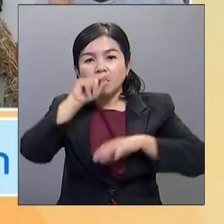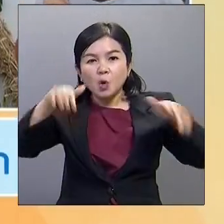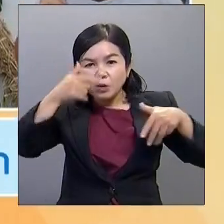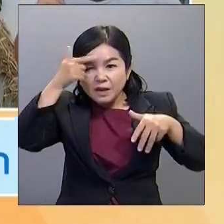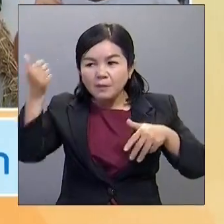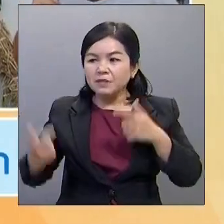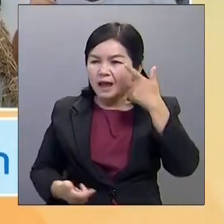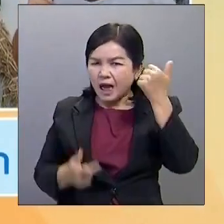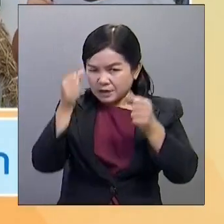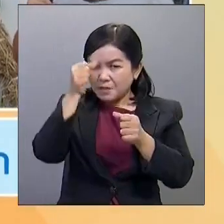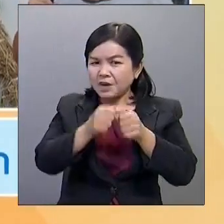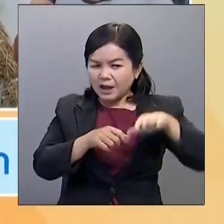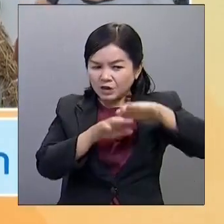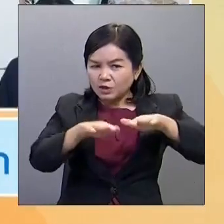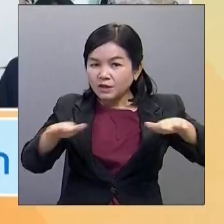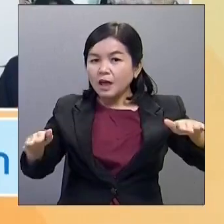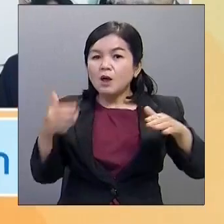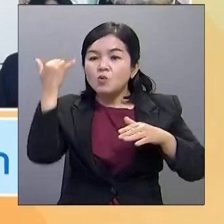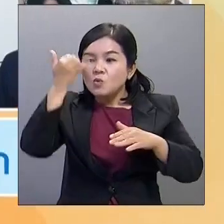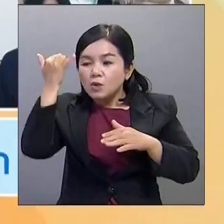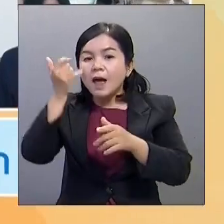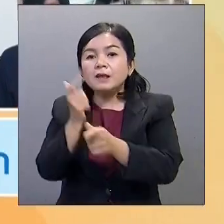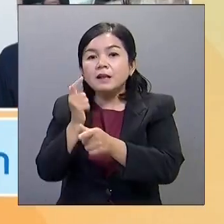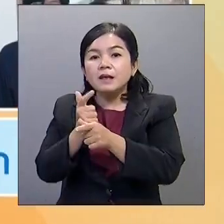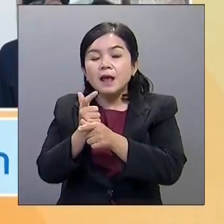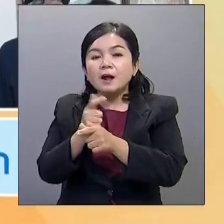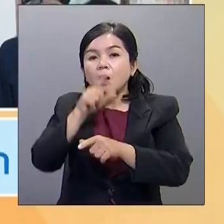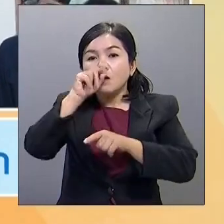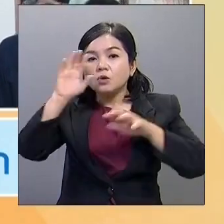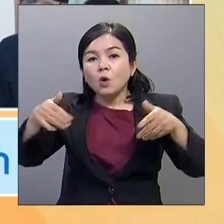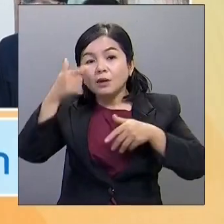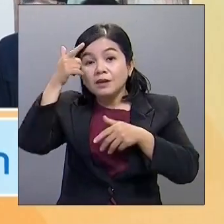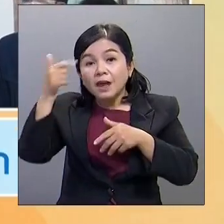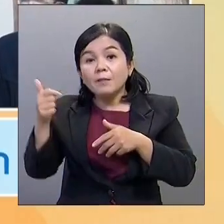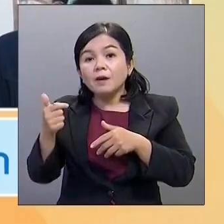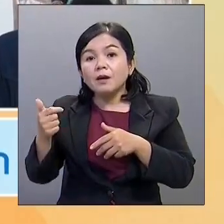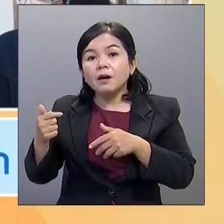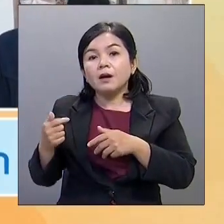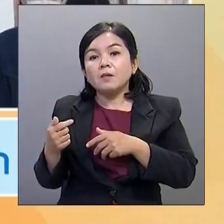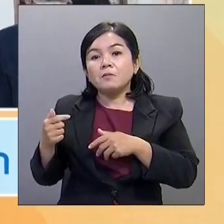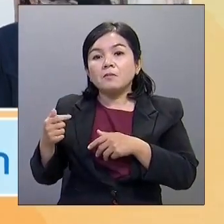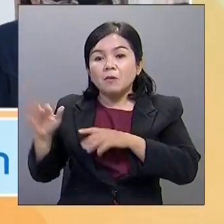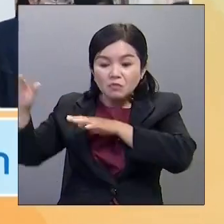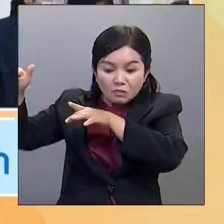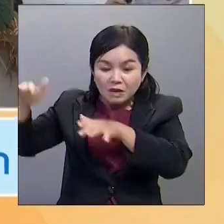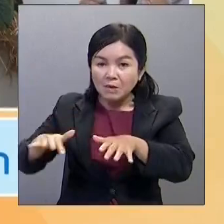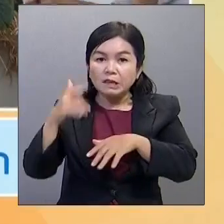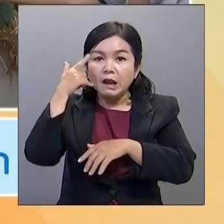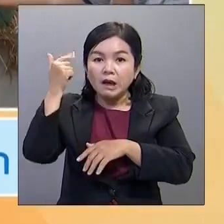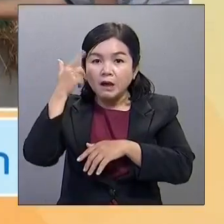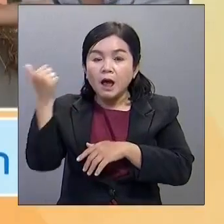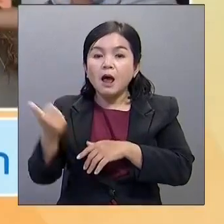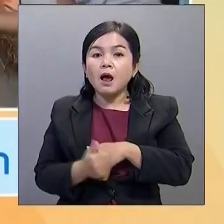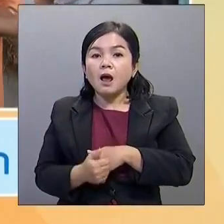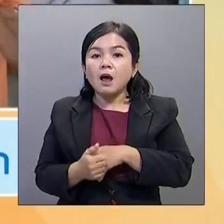อนเด็กผมจำได้บ้านผมคุณยายเคยเลี้ยงกาคือไม่ได้เลี้ยงแบบเอามันมาเลี้ยงนะคือมันมาอยู่เอง ก็มาเอง เออมันฉลาดมากมันจะค